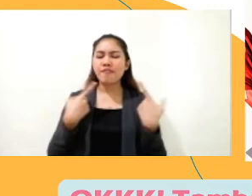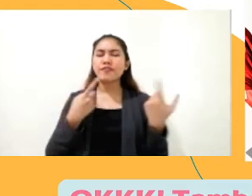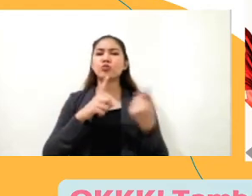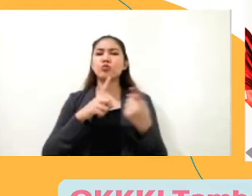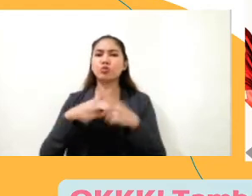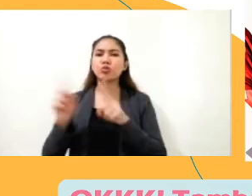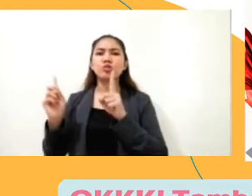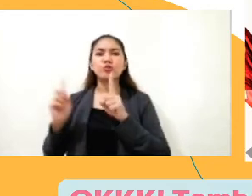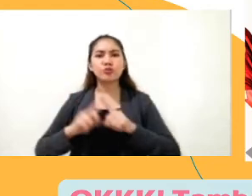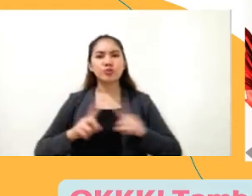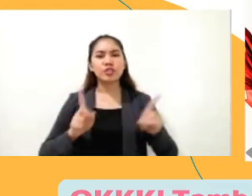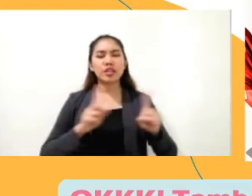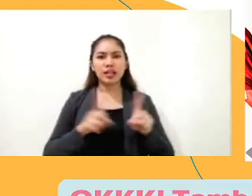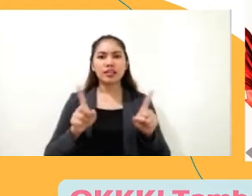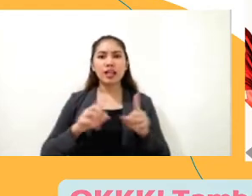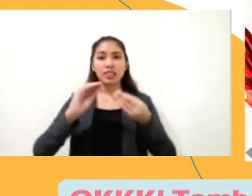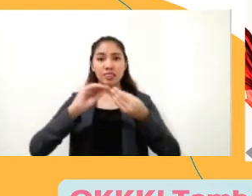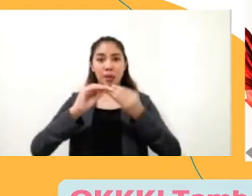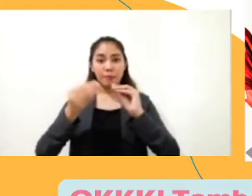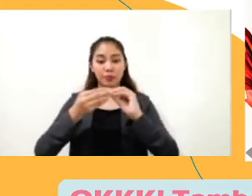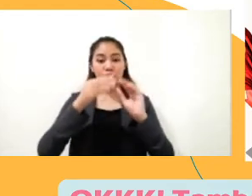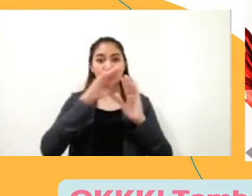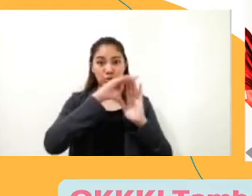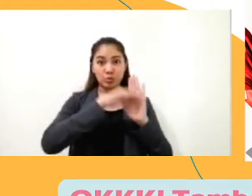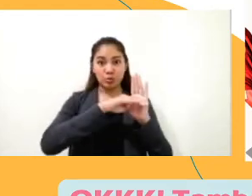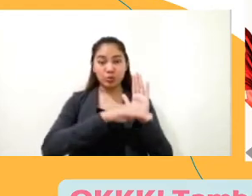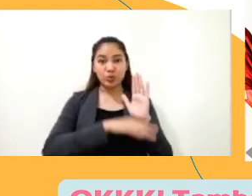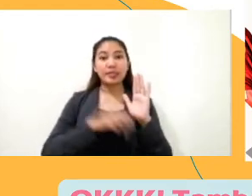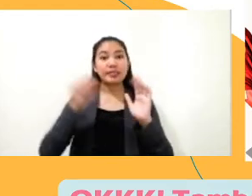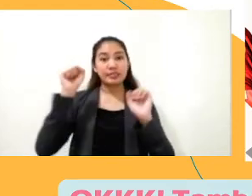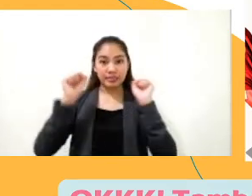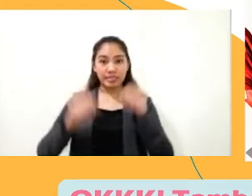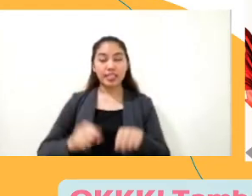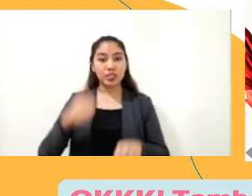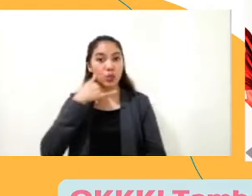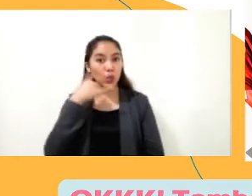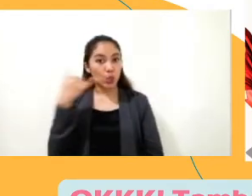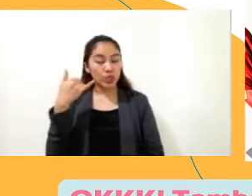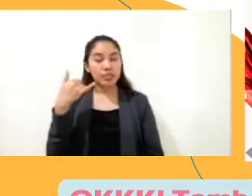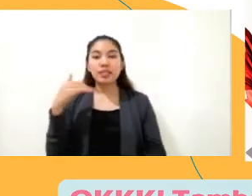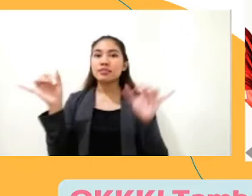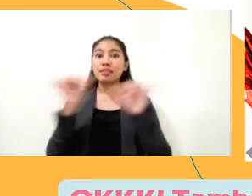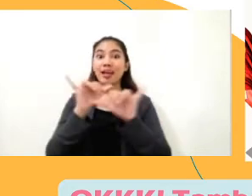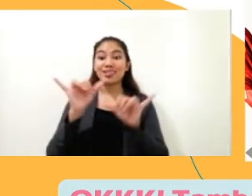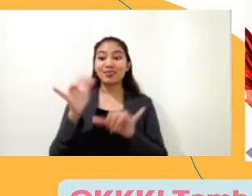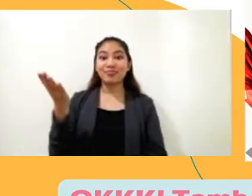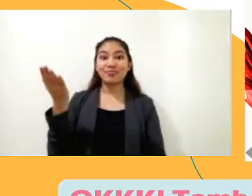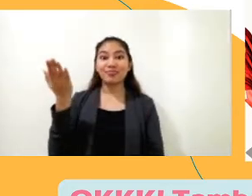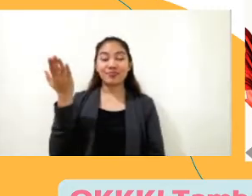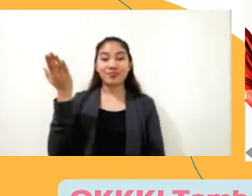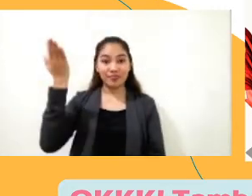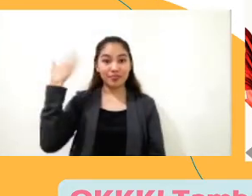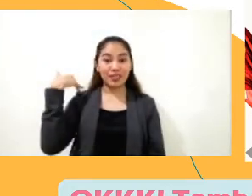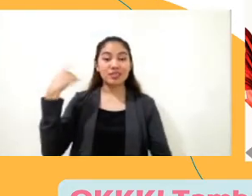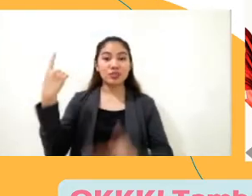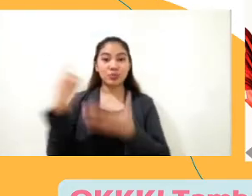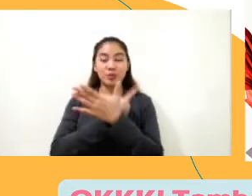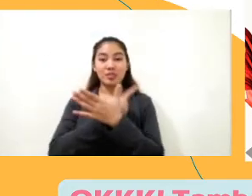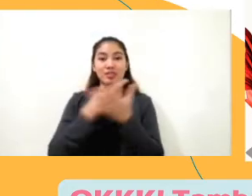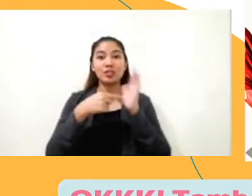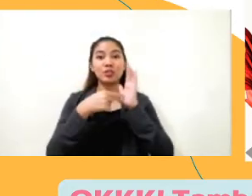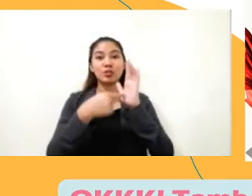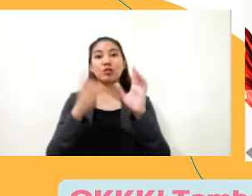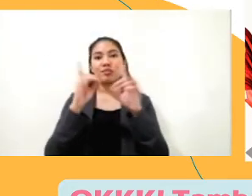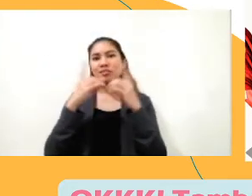ibang hotlines na meron tayo tulad nung nakaraan, no? Pinresenta ko yung hotline ng DOH,